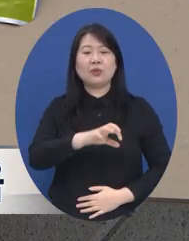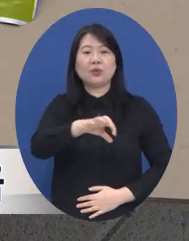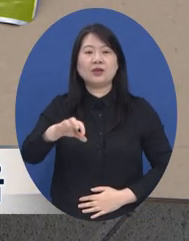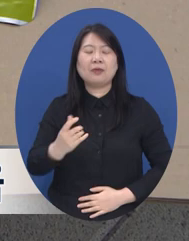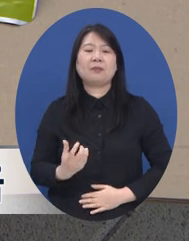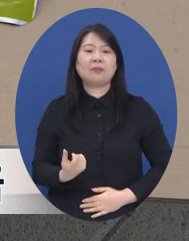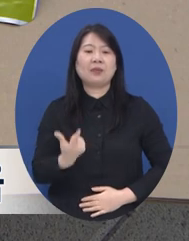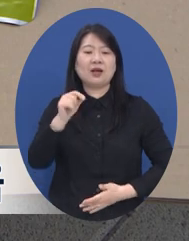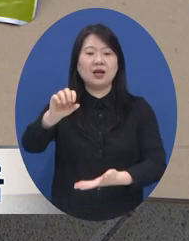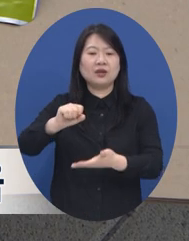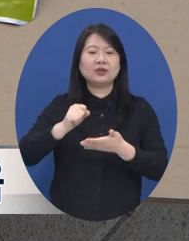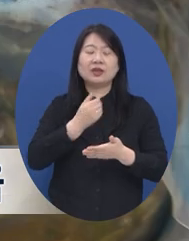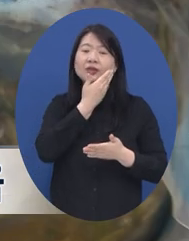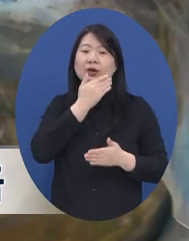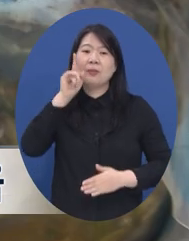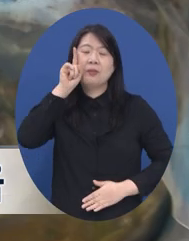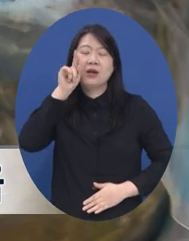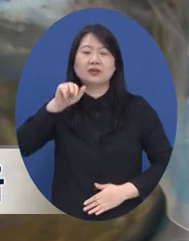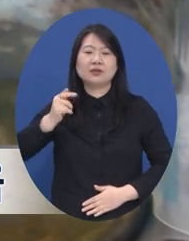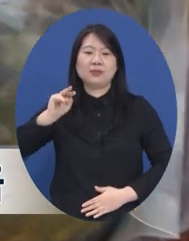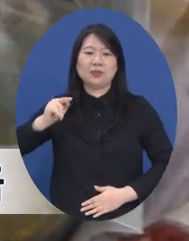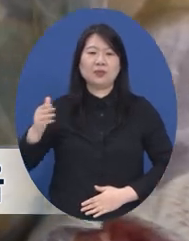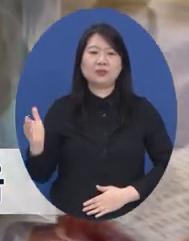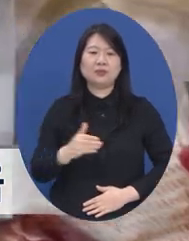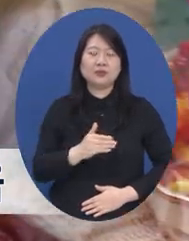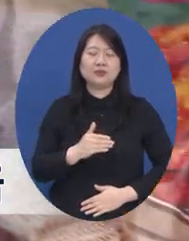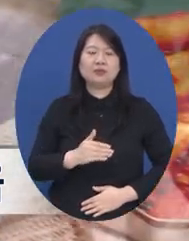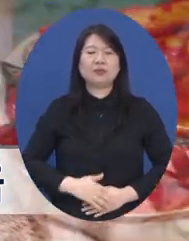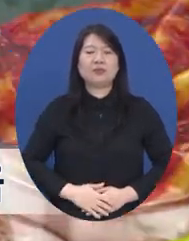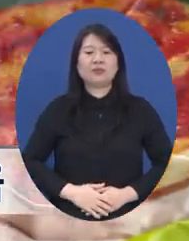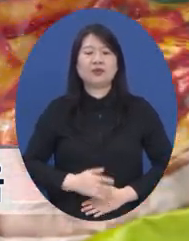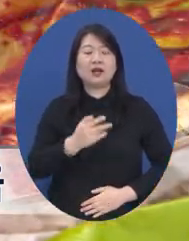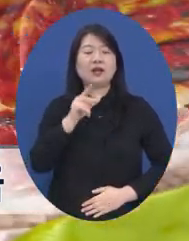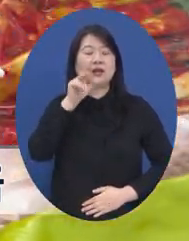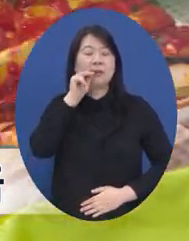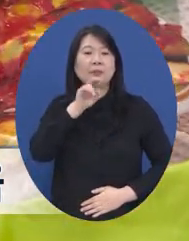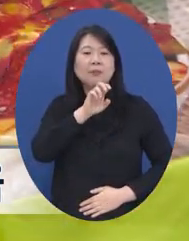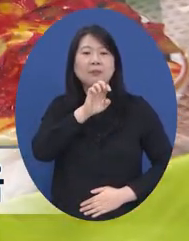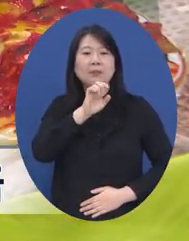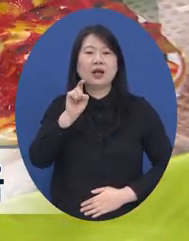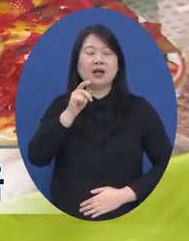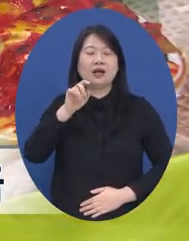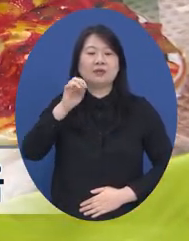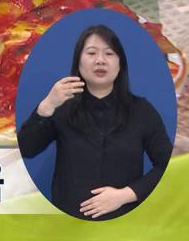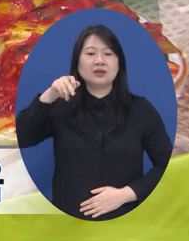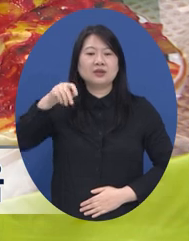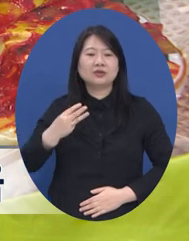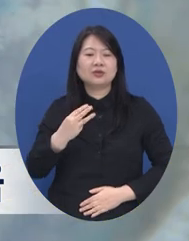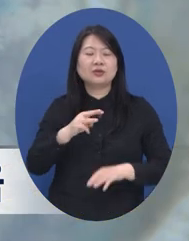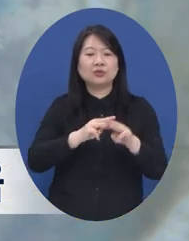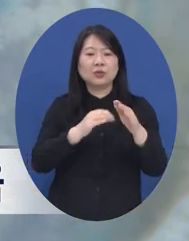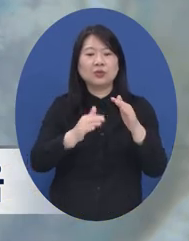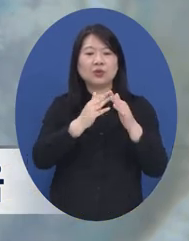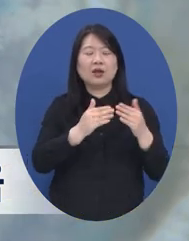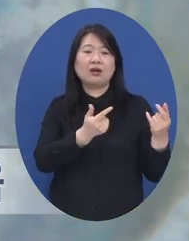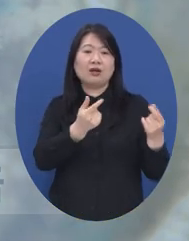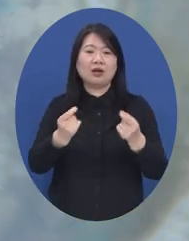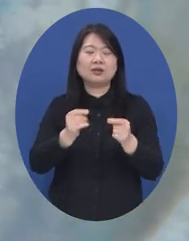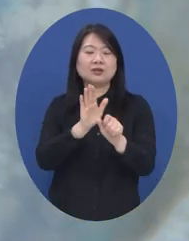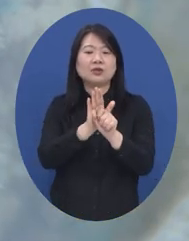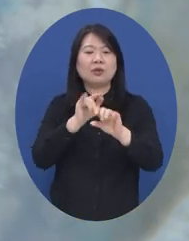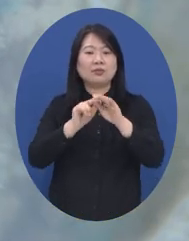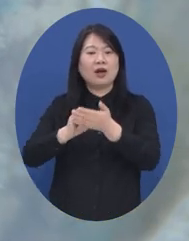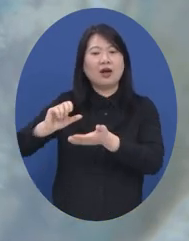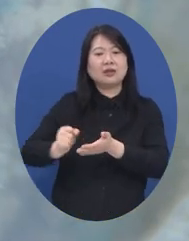바로 올라온 영양 만점 전복부터 울금, 대파 피클 등 진도군 지역 농가들이 십시일반 응원의